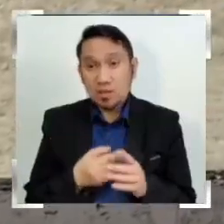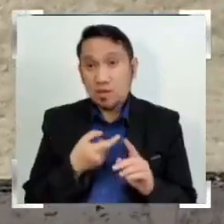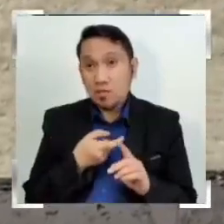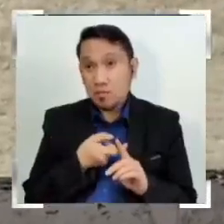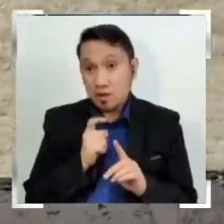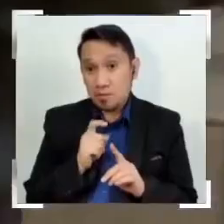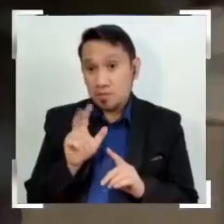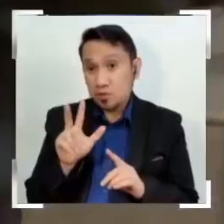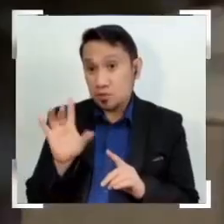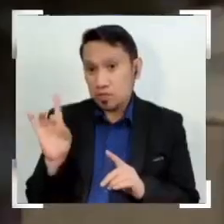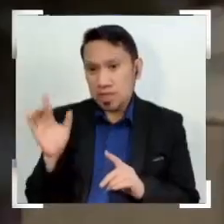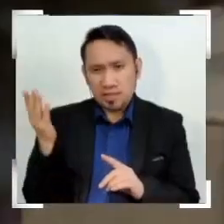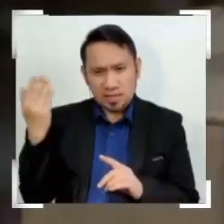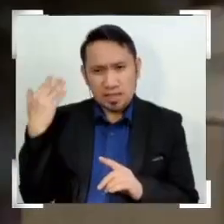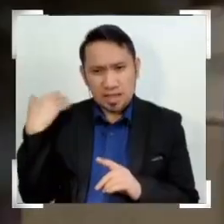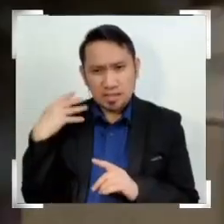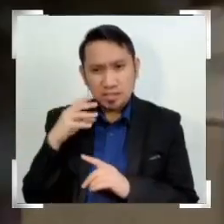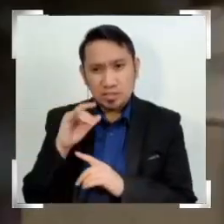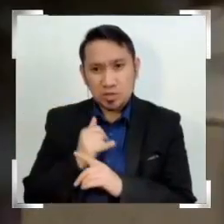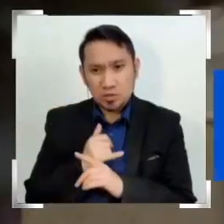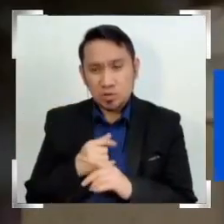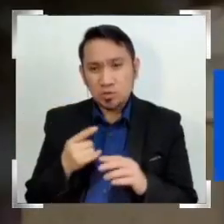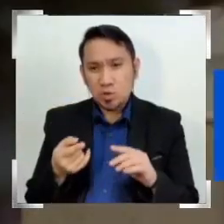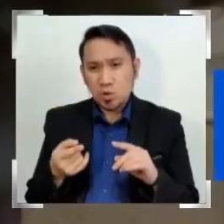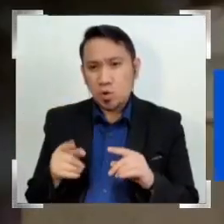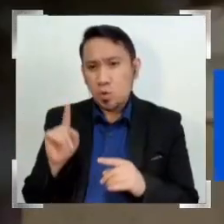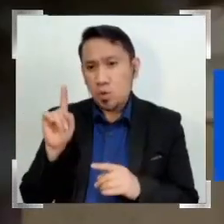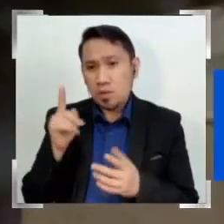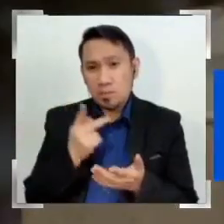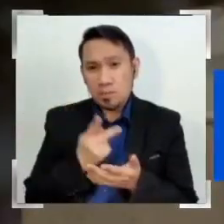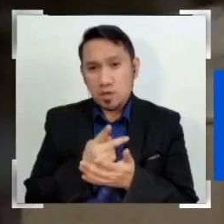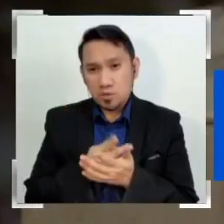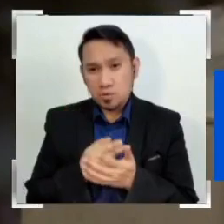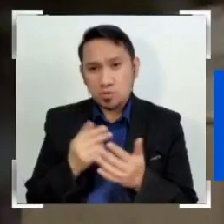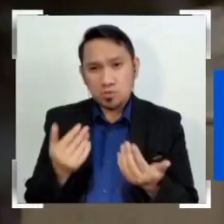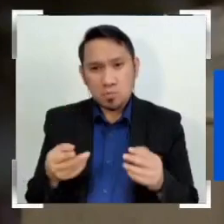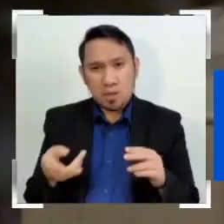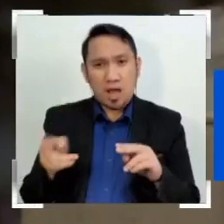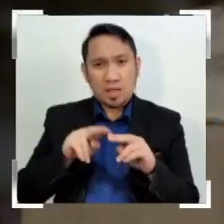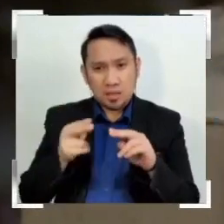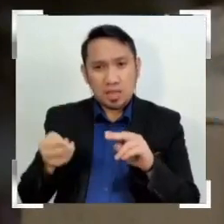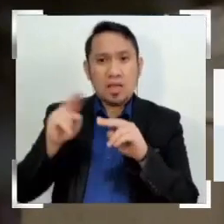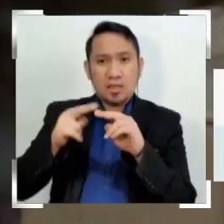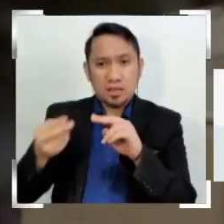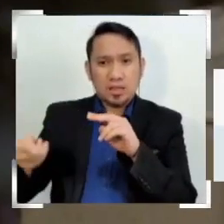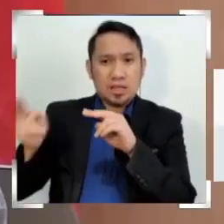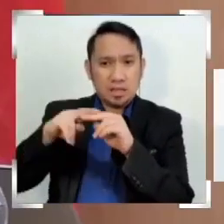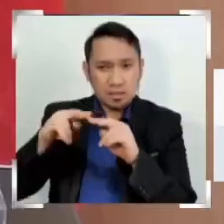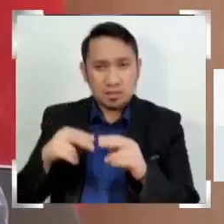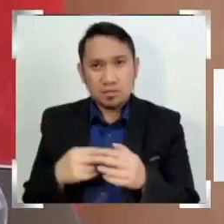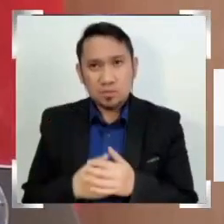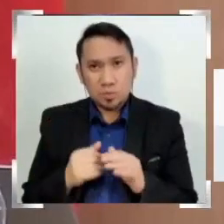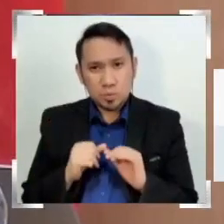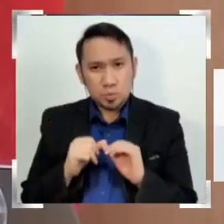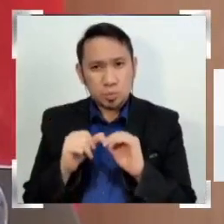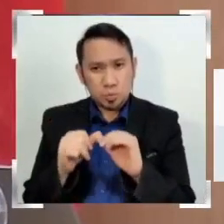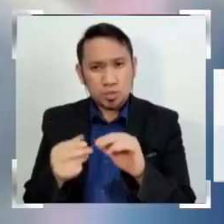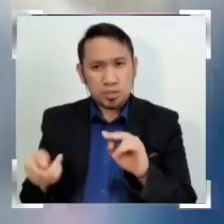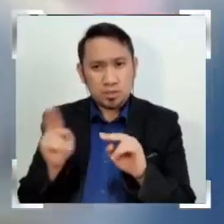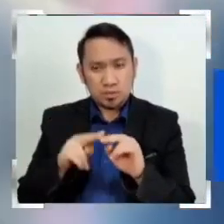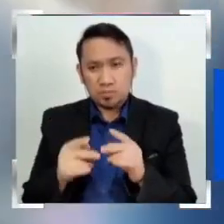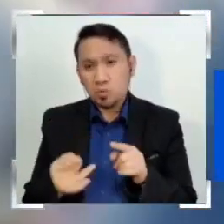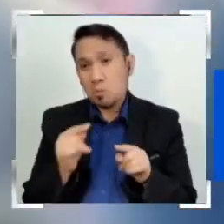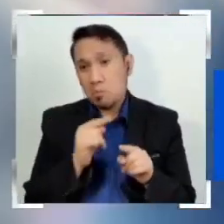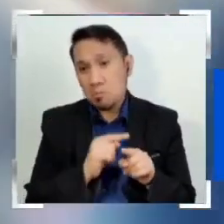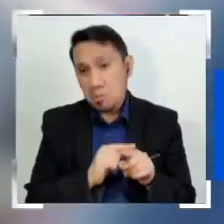noong Enero. Piso-piso siya, pero parang dire-diretso. Dire-diretso yung pagtaas niya. Dahan-dahan siyang tumataas.